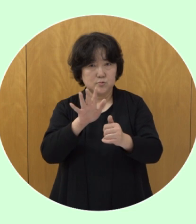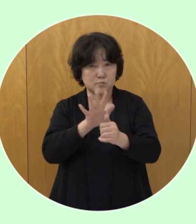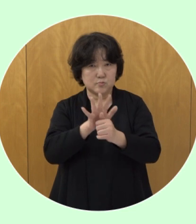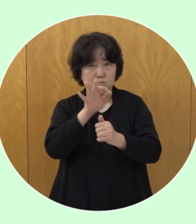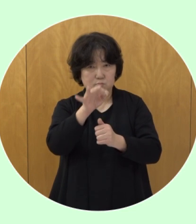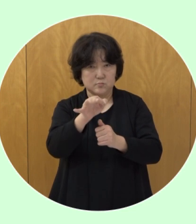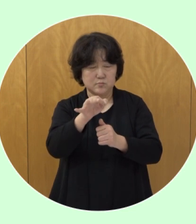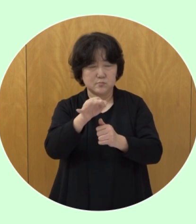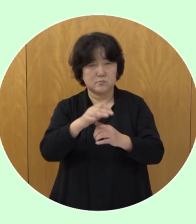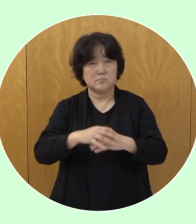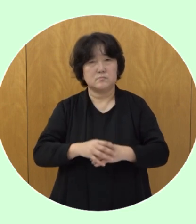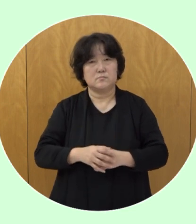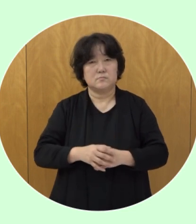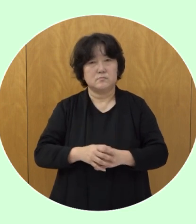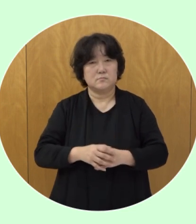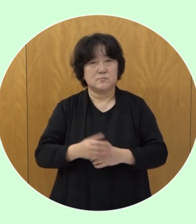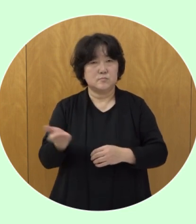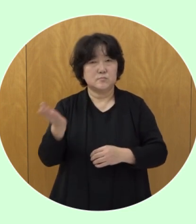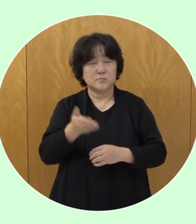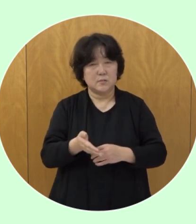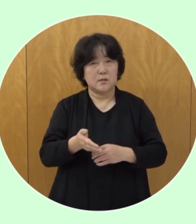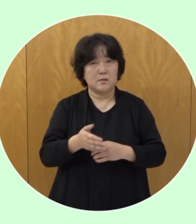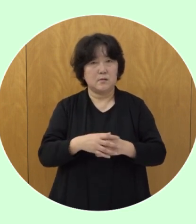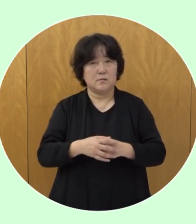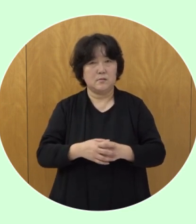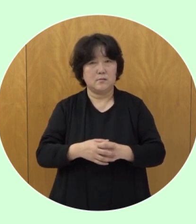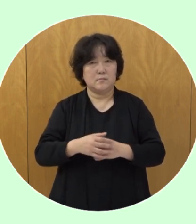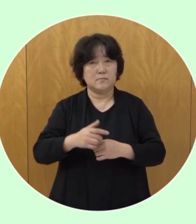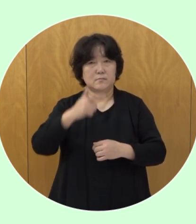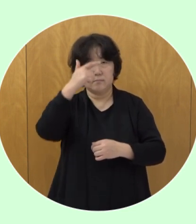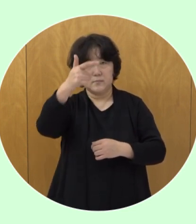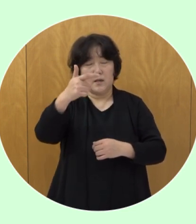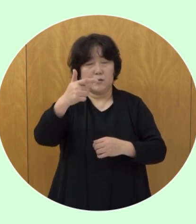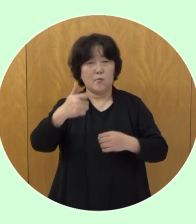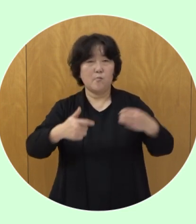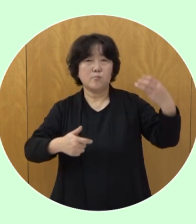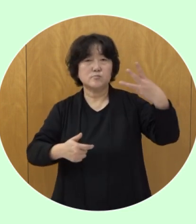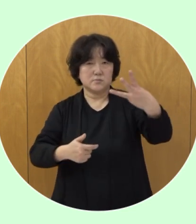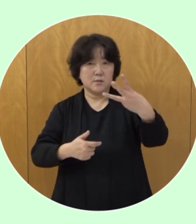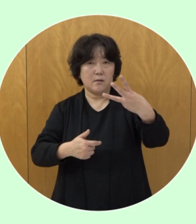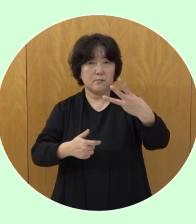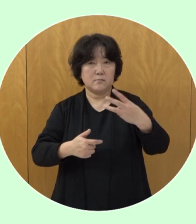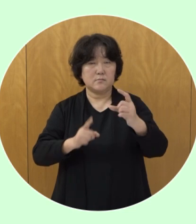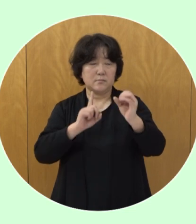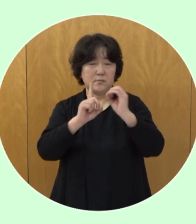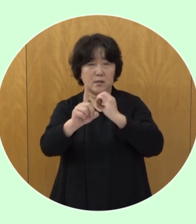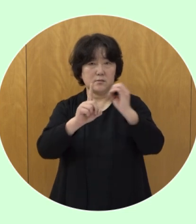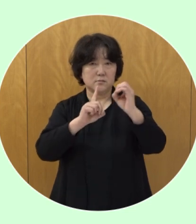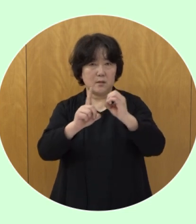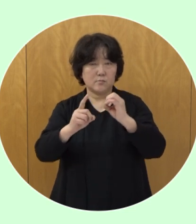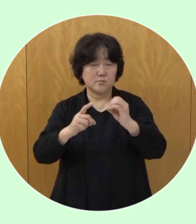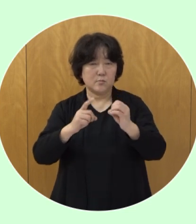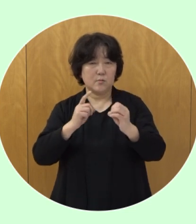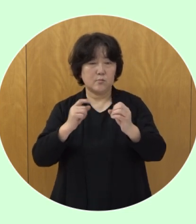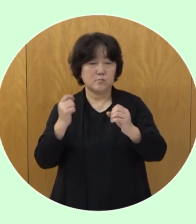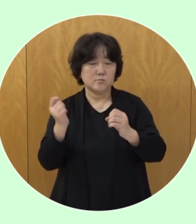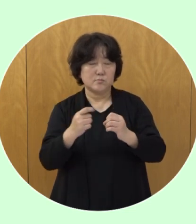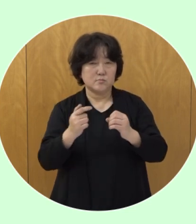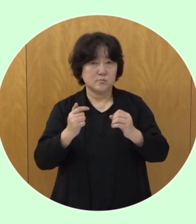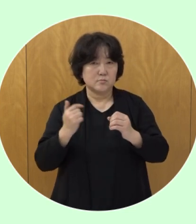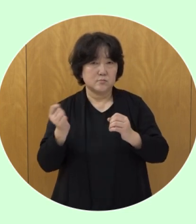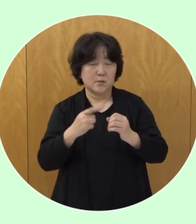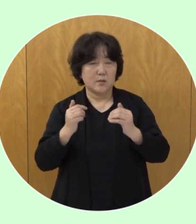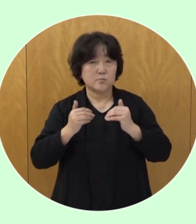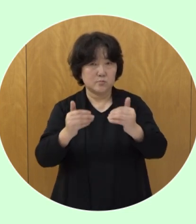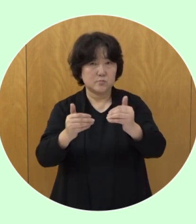ます。次に、大項目の3としまして、デジタル化の加速、スマートシティ今治の推